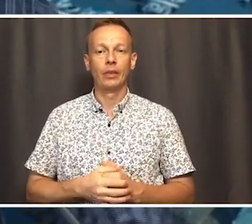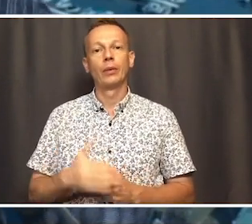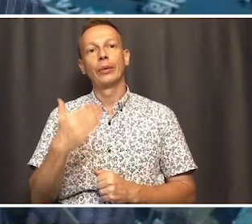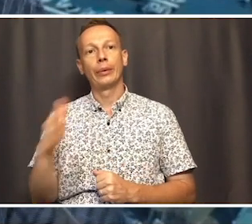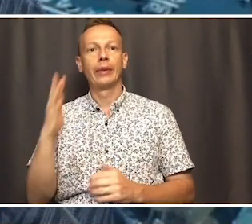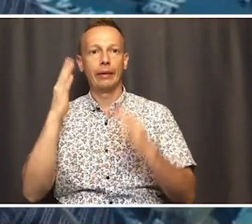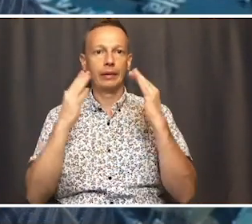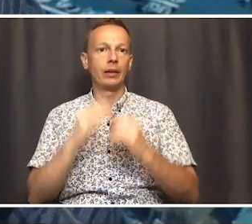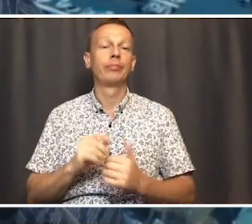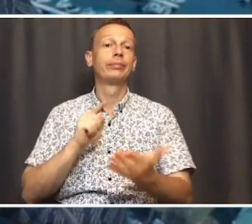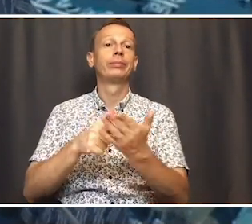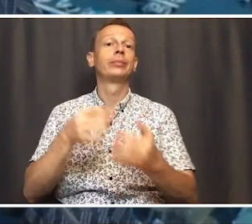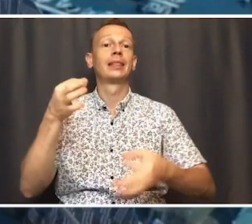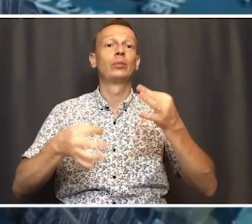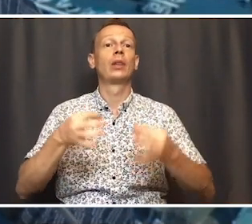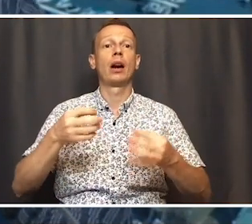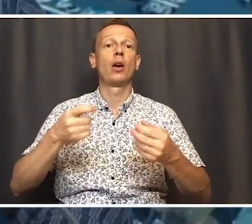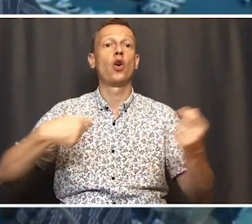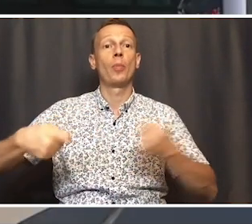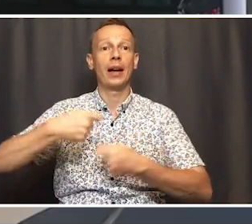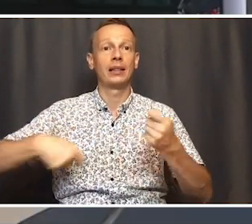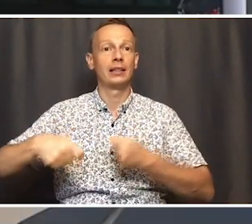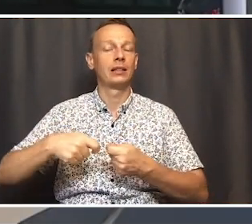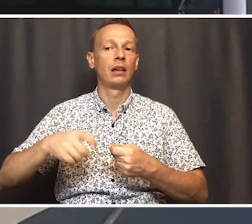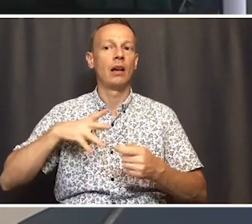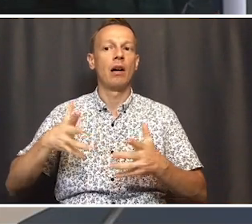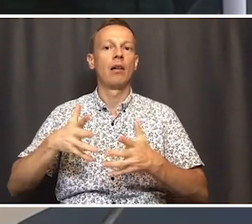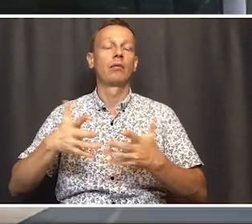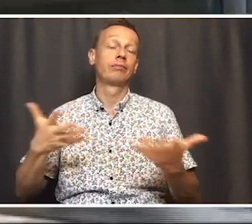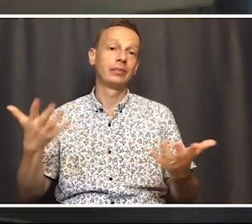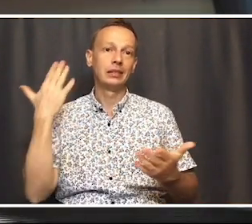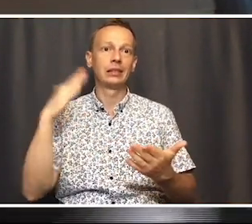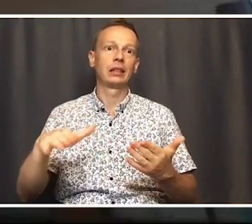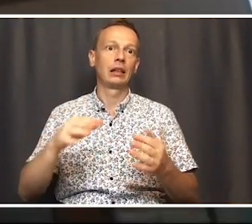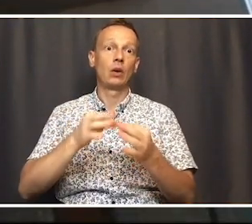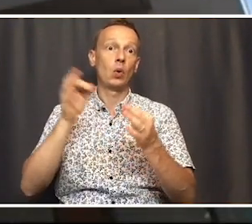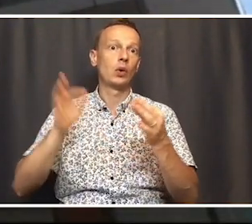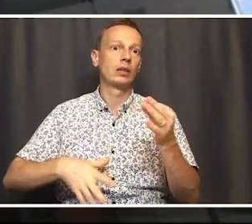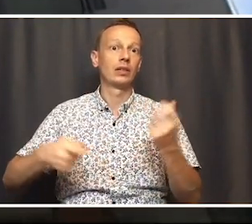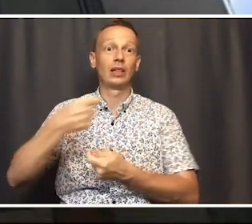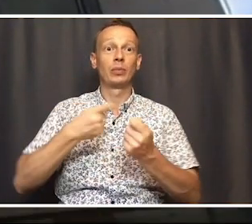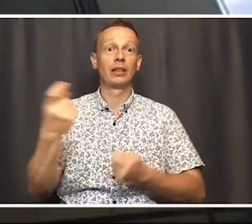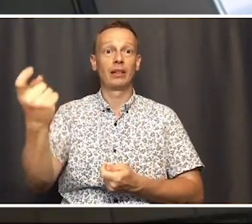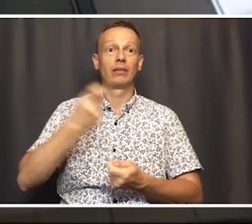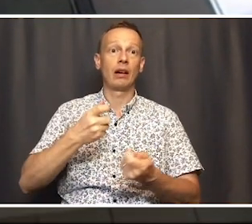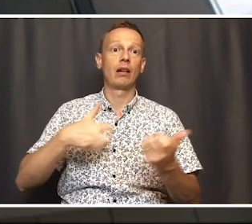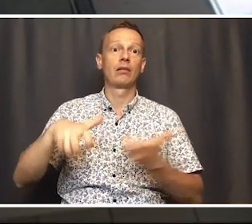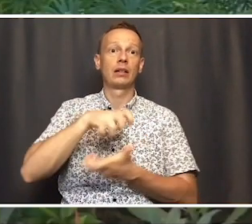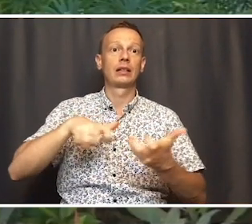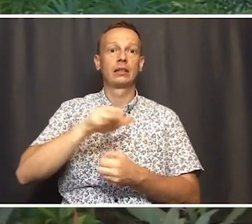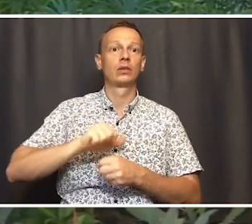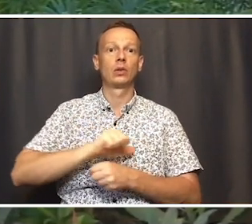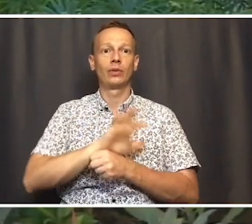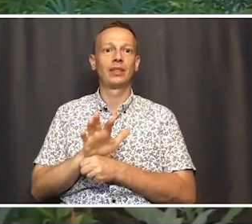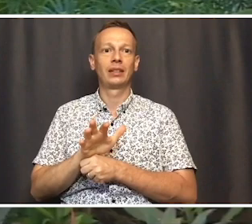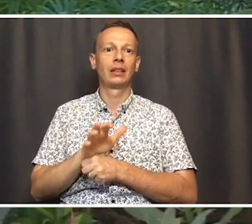Autre inquiétude au tribunal du commerce, jugement de l'une des grandes conséquences économiques dues à la crise sanitaire.